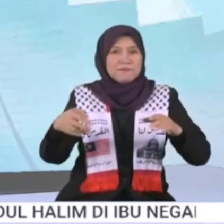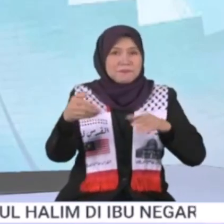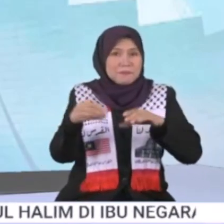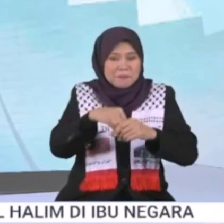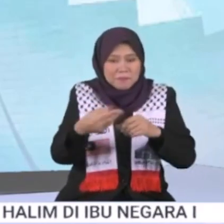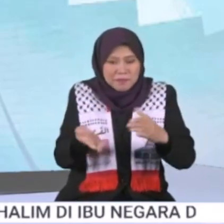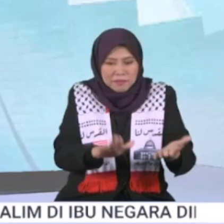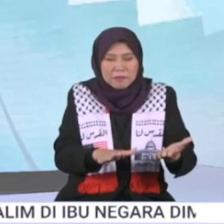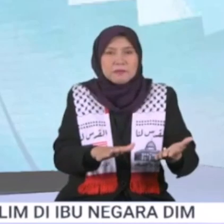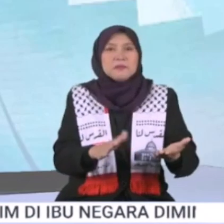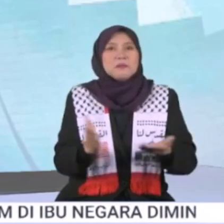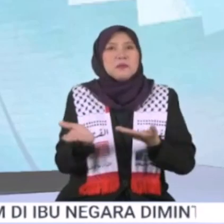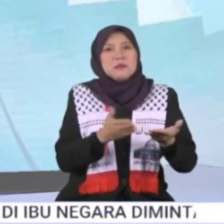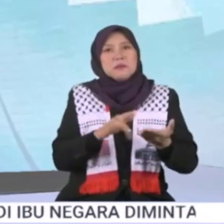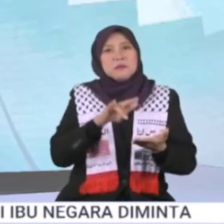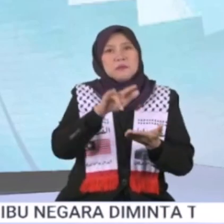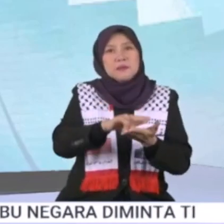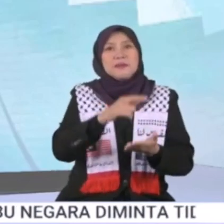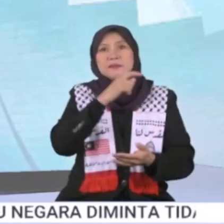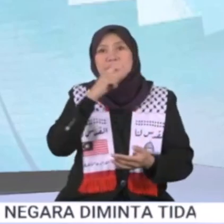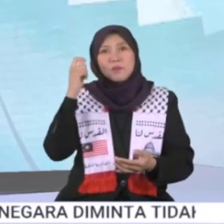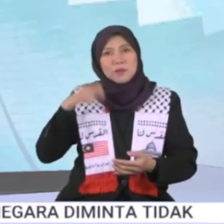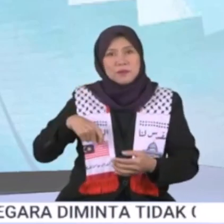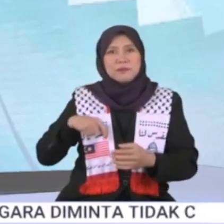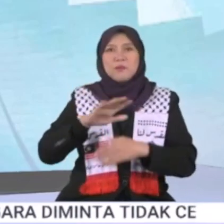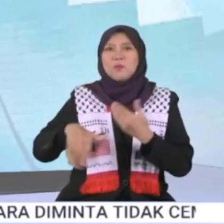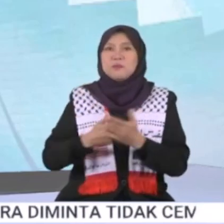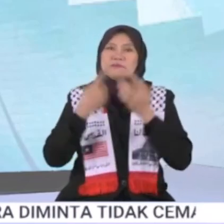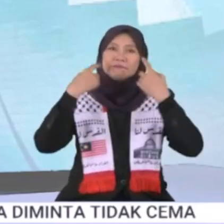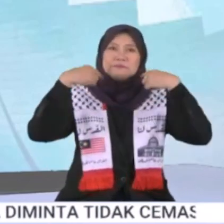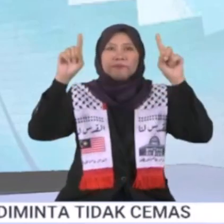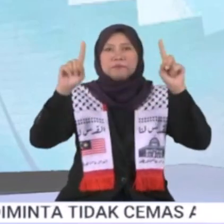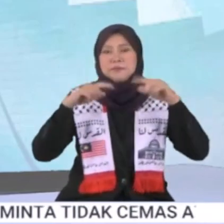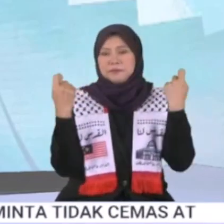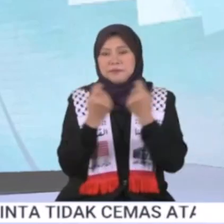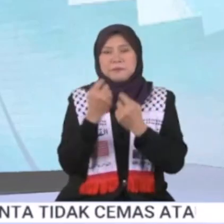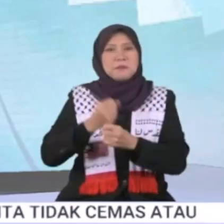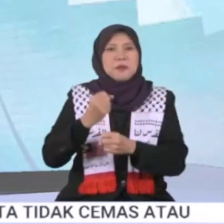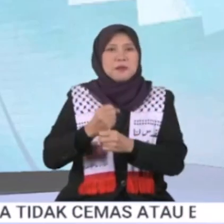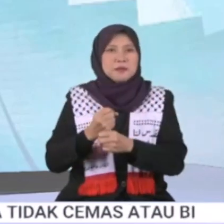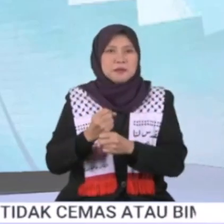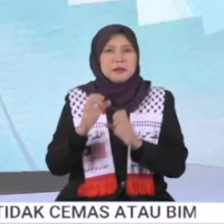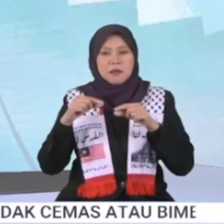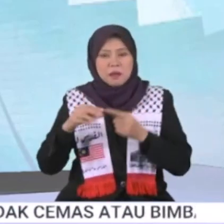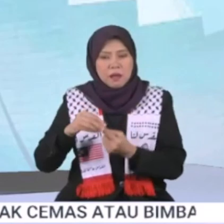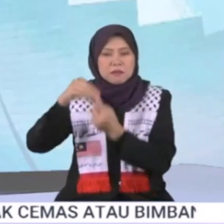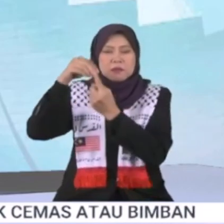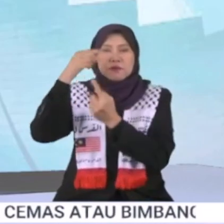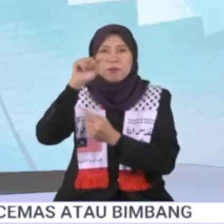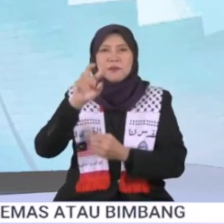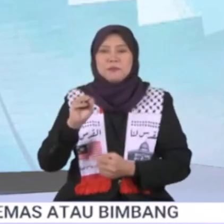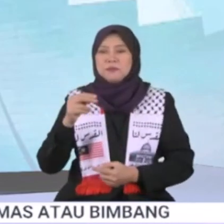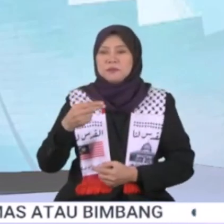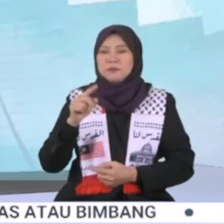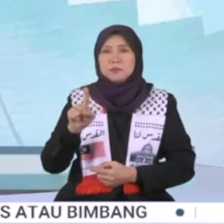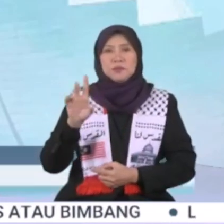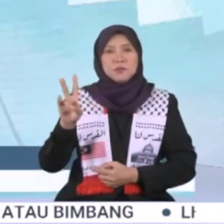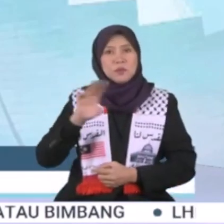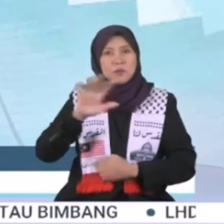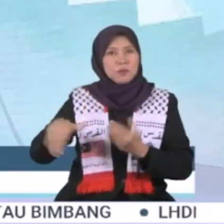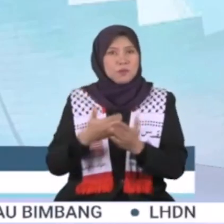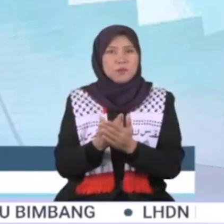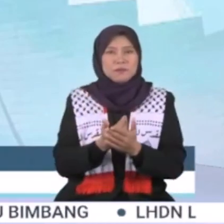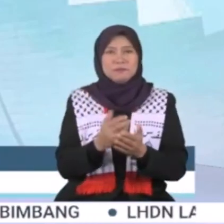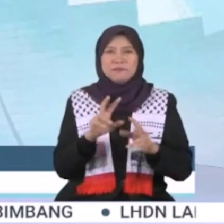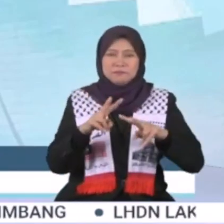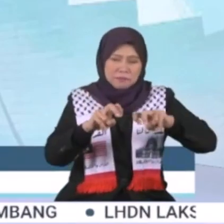Ukraine, antara cabaran besar yang berjaya dilaksana pasukan petugas khas MH17. Selain pakar forensik polis dan anggota keselamatan,